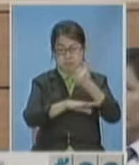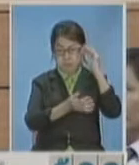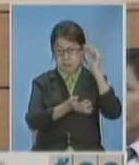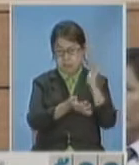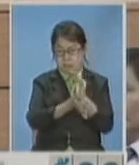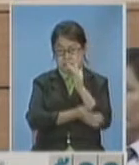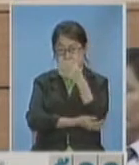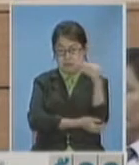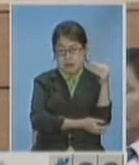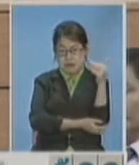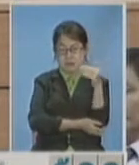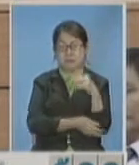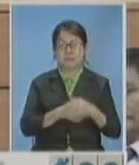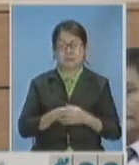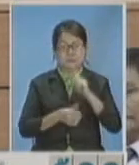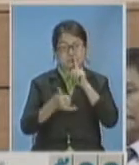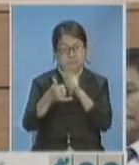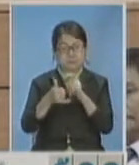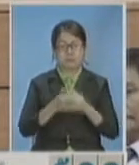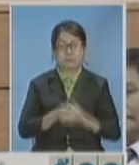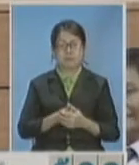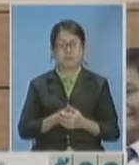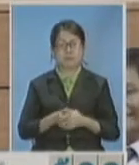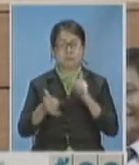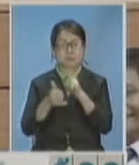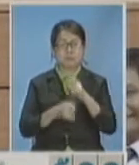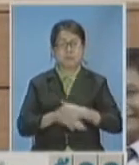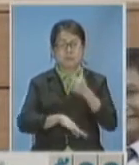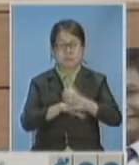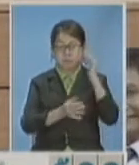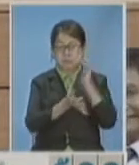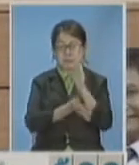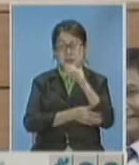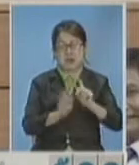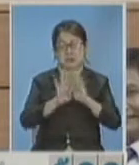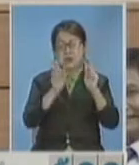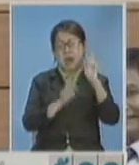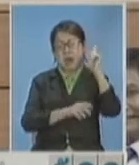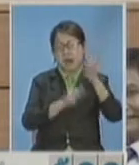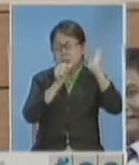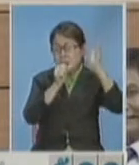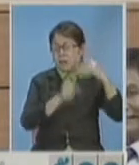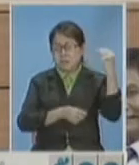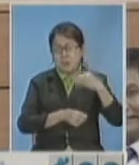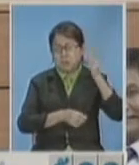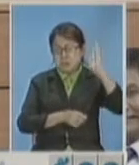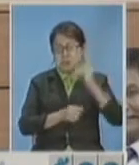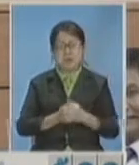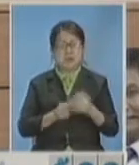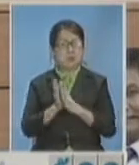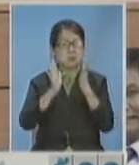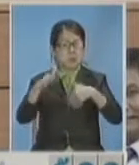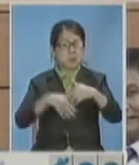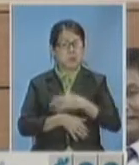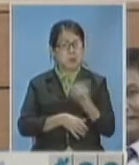แสงสิงแก้วผู้บัญชาการตำรวจแห่งชาติที่ชอบพูดนักพูดหนาว่าไม่มีไพร่พลที่เลว